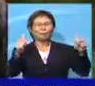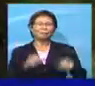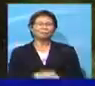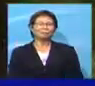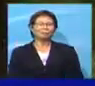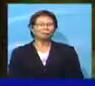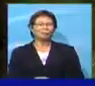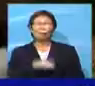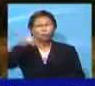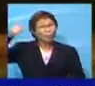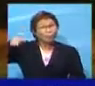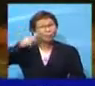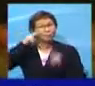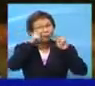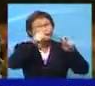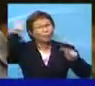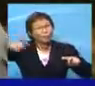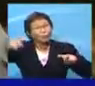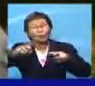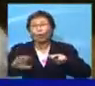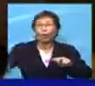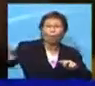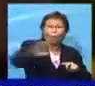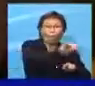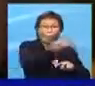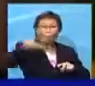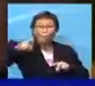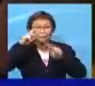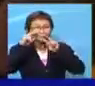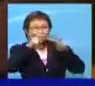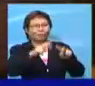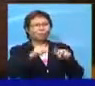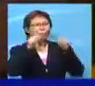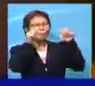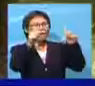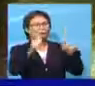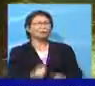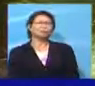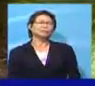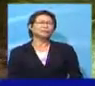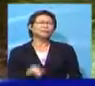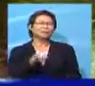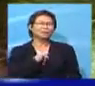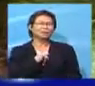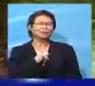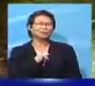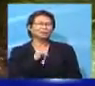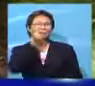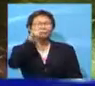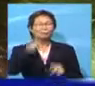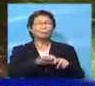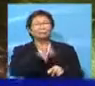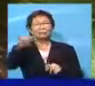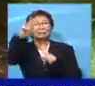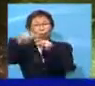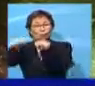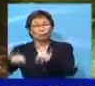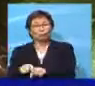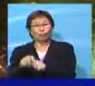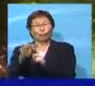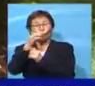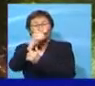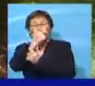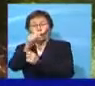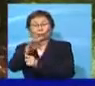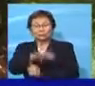semua kena tengok tau. Aduh. Jangan tengok kan. Alright. Saya nak pergi ke satu lagi destinasi yang menarik kat sekitar Kuala